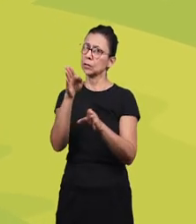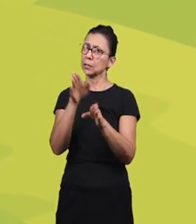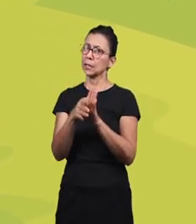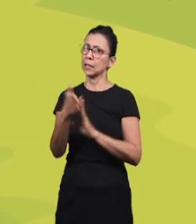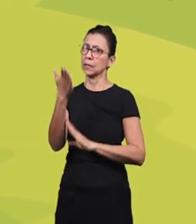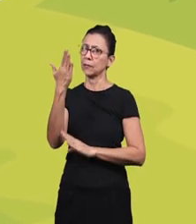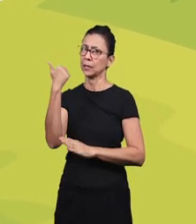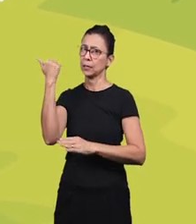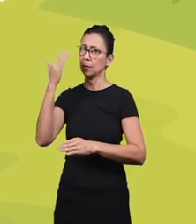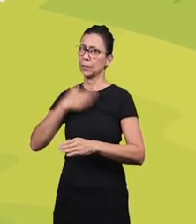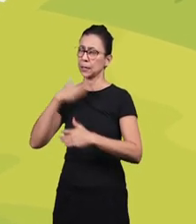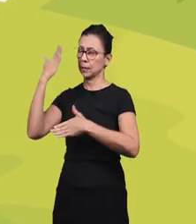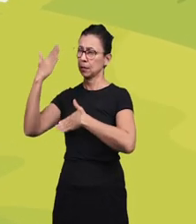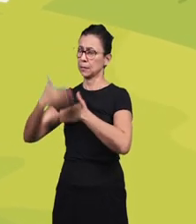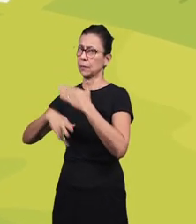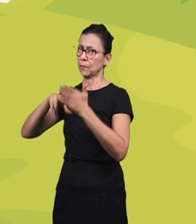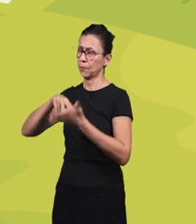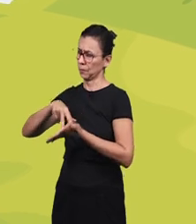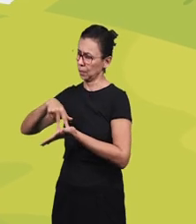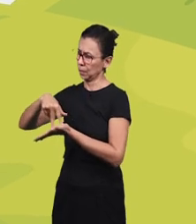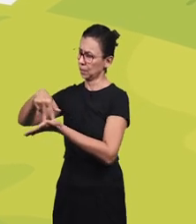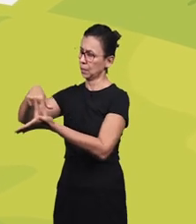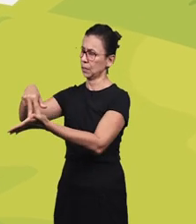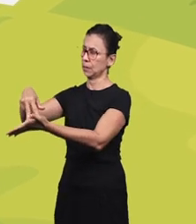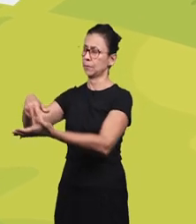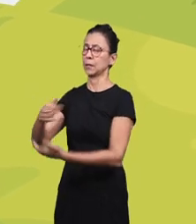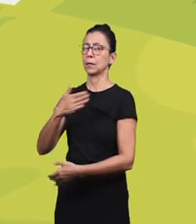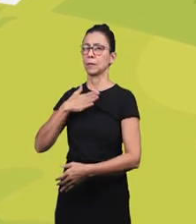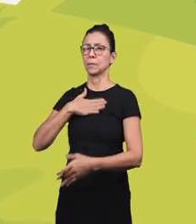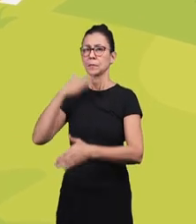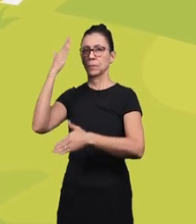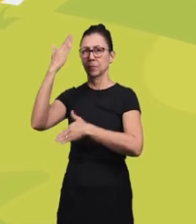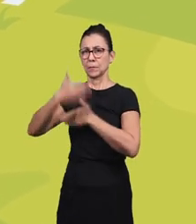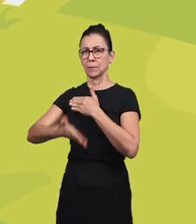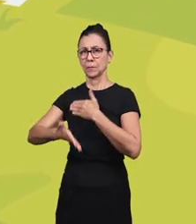e vos guiarei. Andai na minha